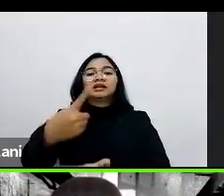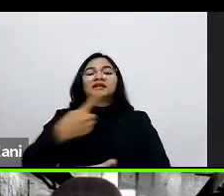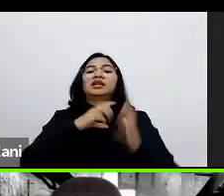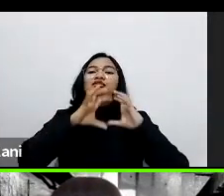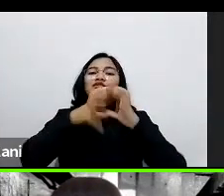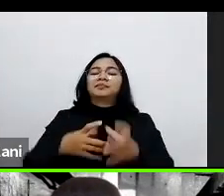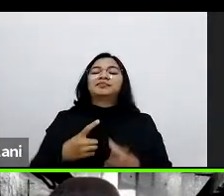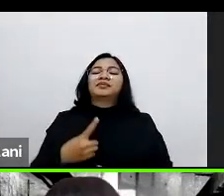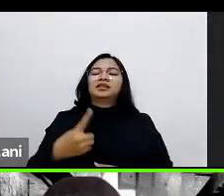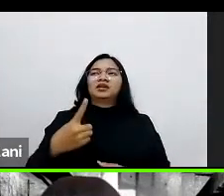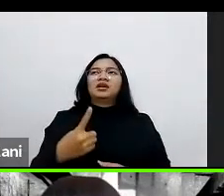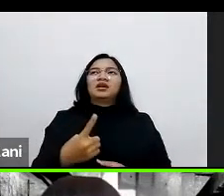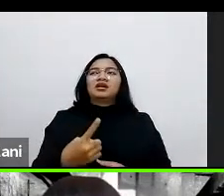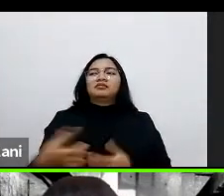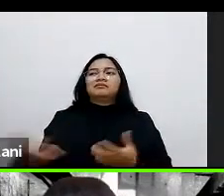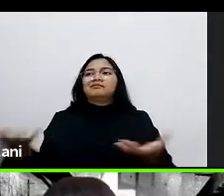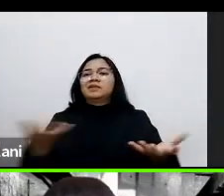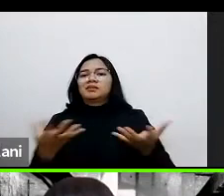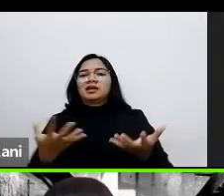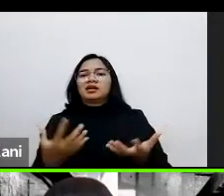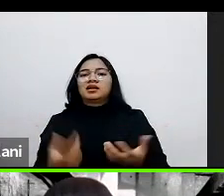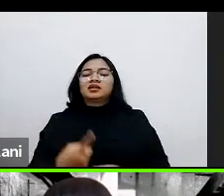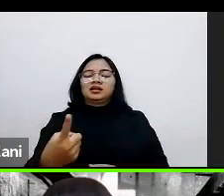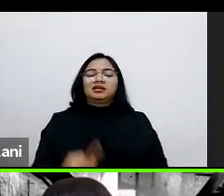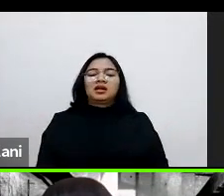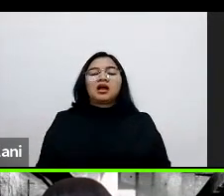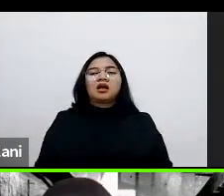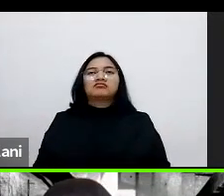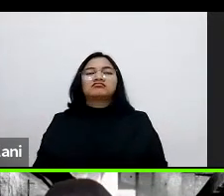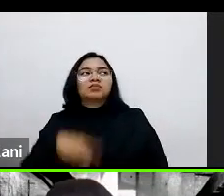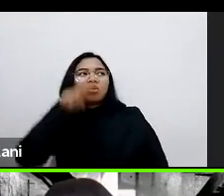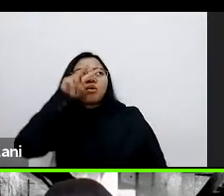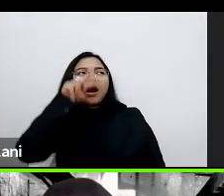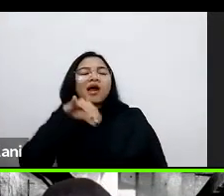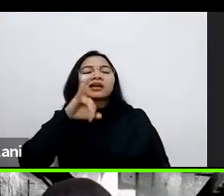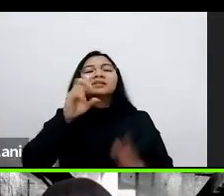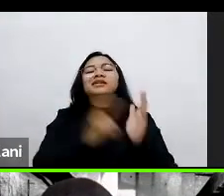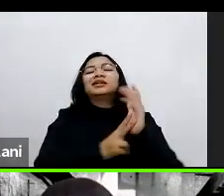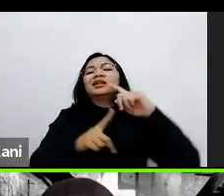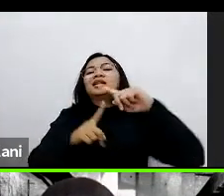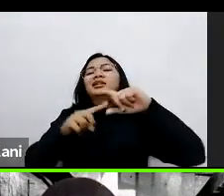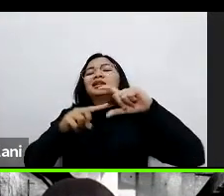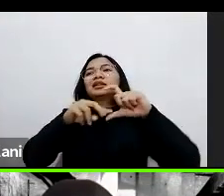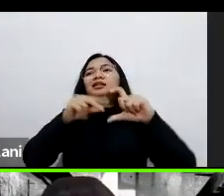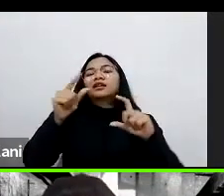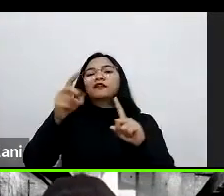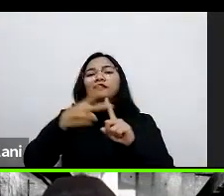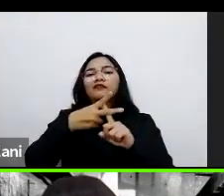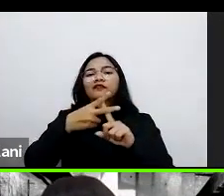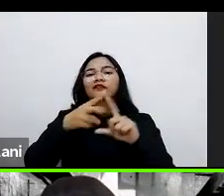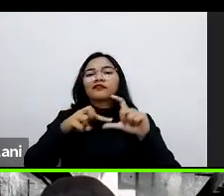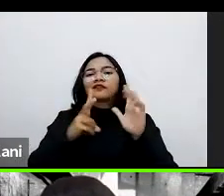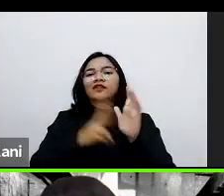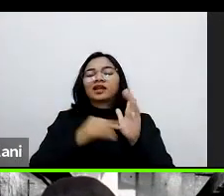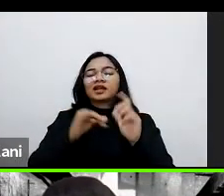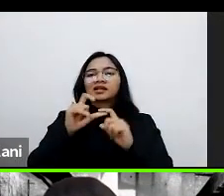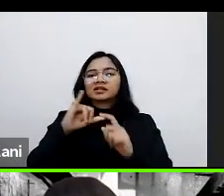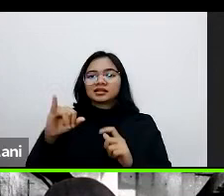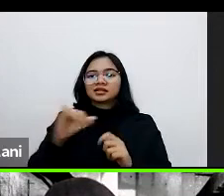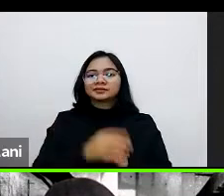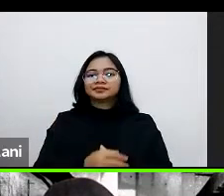bisa melakukan intervensi. Karena gini, kita tuh sebagai intelektual perempuan,